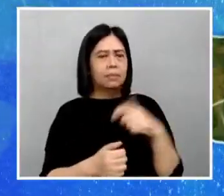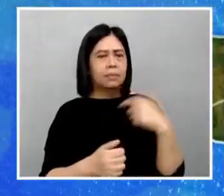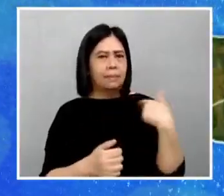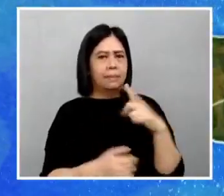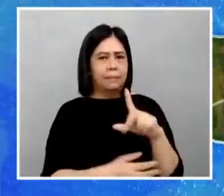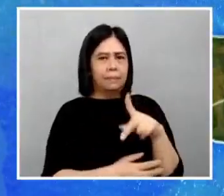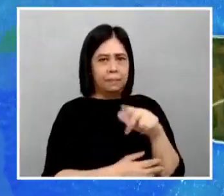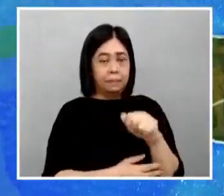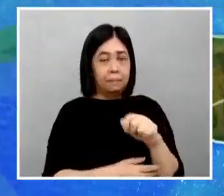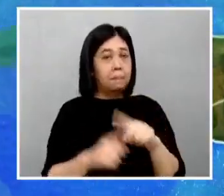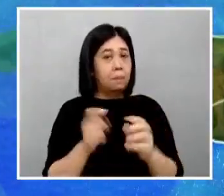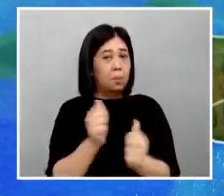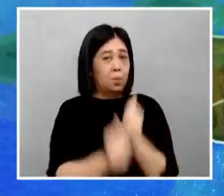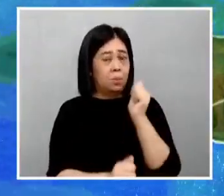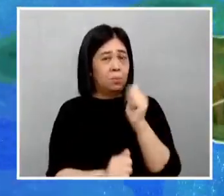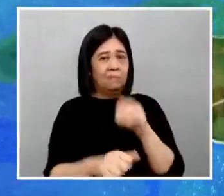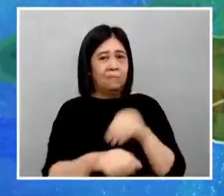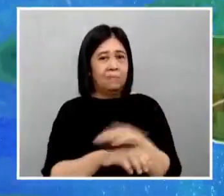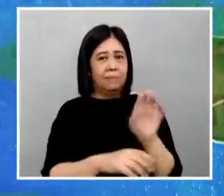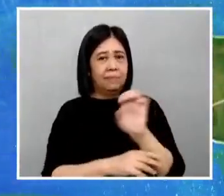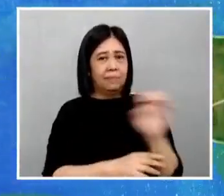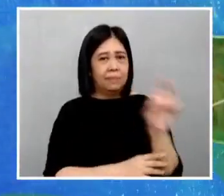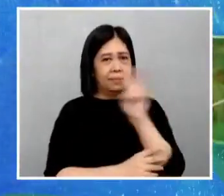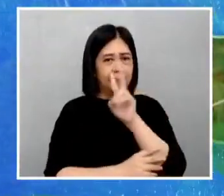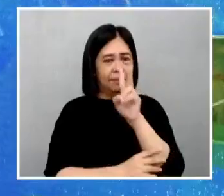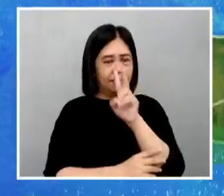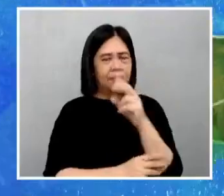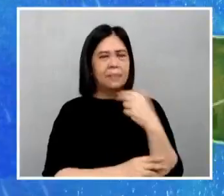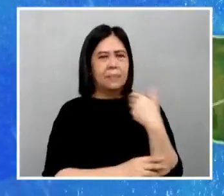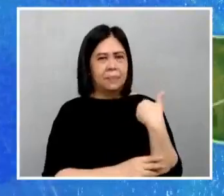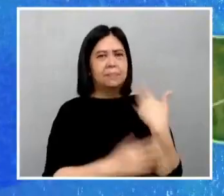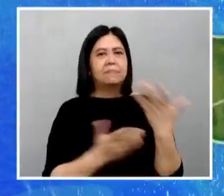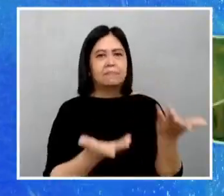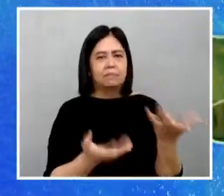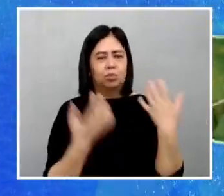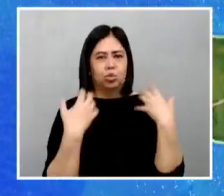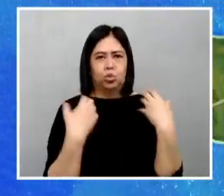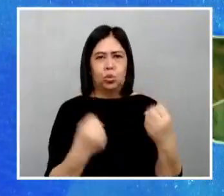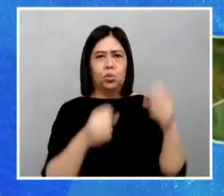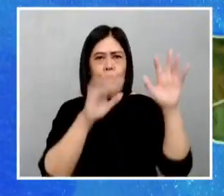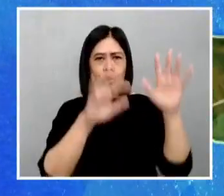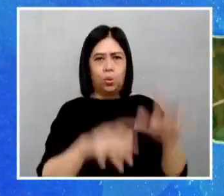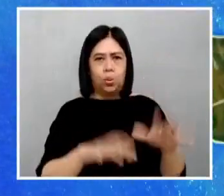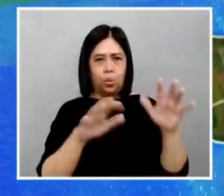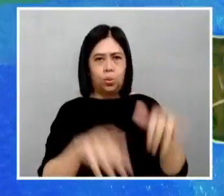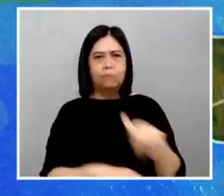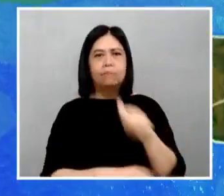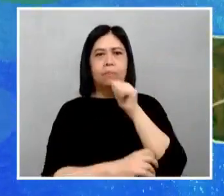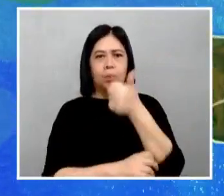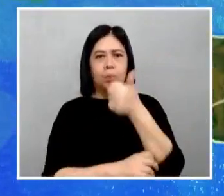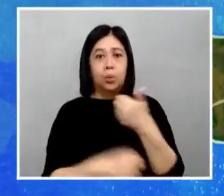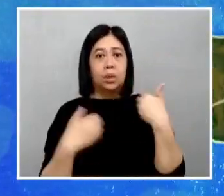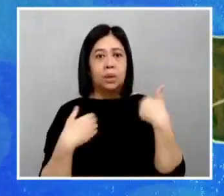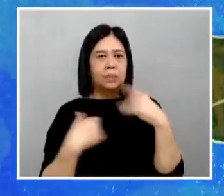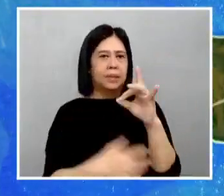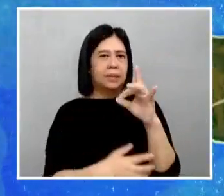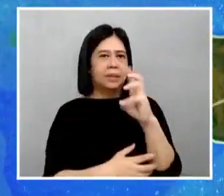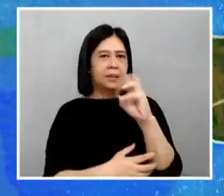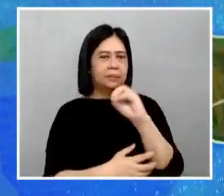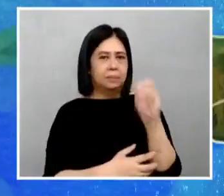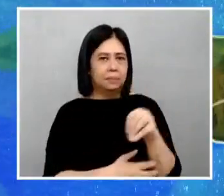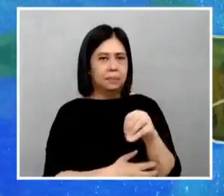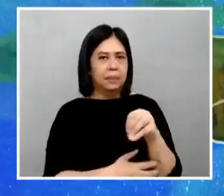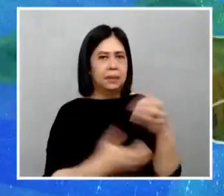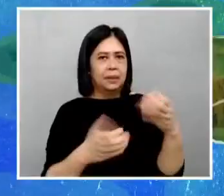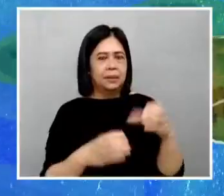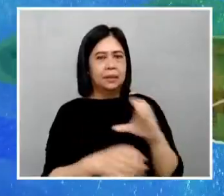Pero pinakaapektado ang Eastern Visayas na makakaasa ng malakas na ulan bukas. Meron po tayong 86% chance of rain sa Katarman